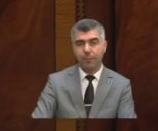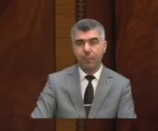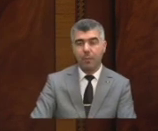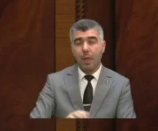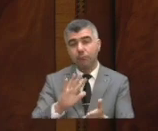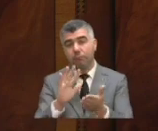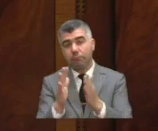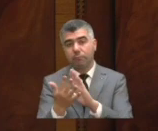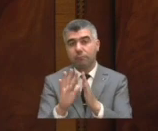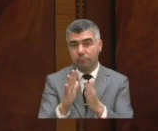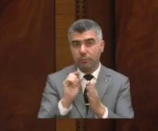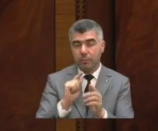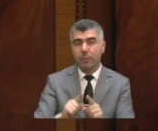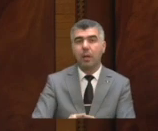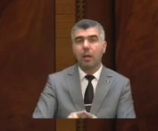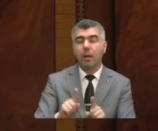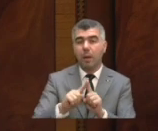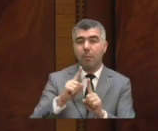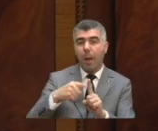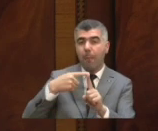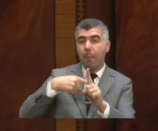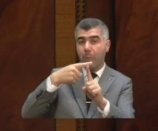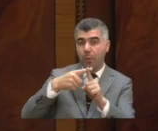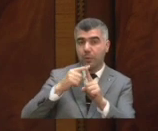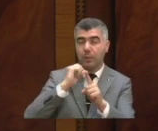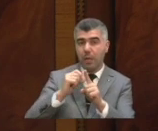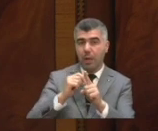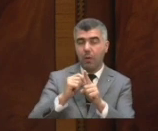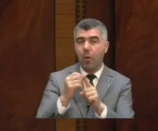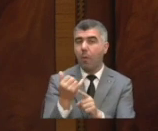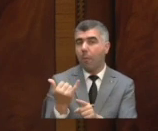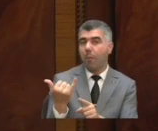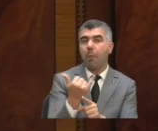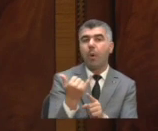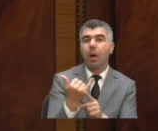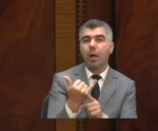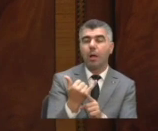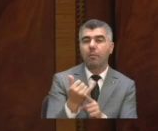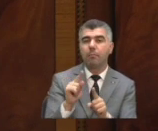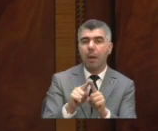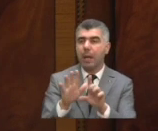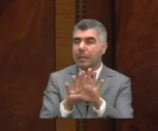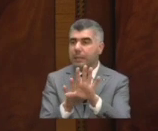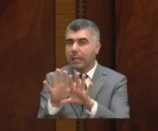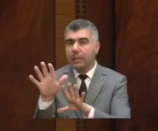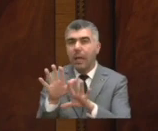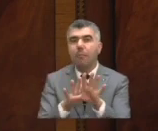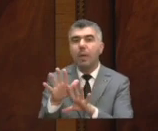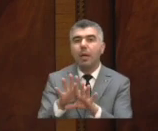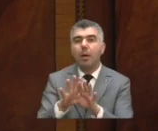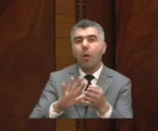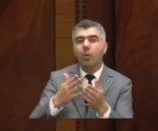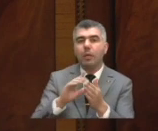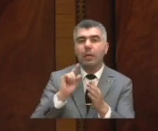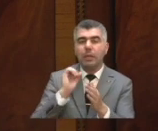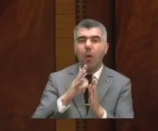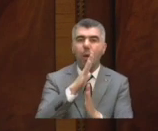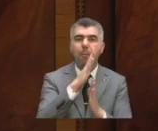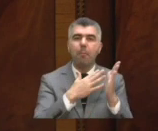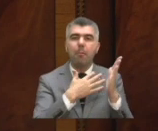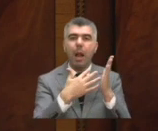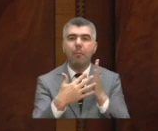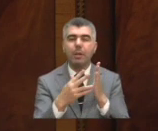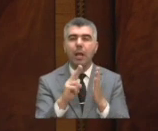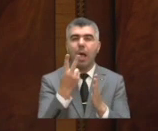ويتوقع ان تتعزز هذه الديناميه الايجابيه بفضل التدابير التي جاءت بها خارطه طريق